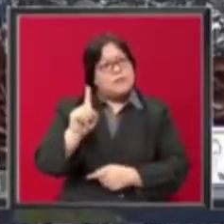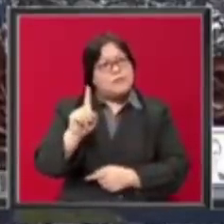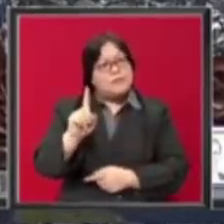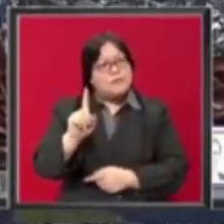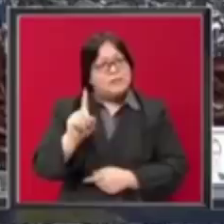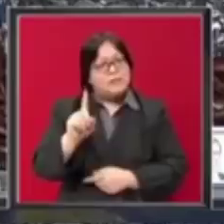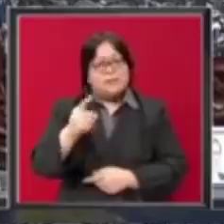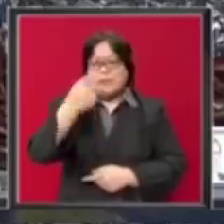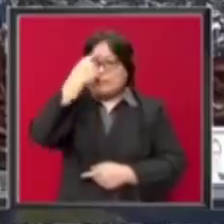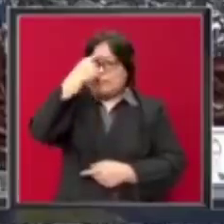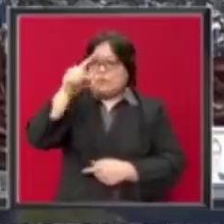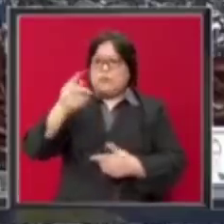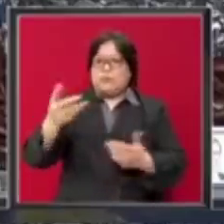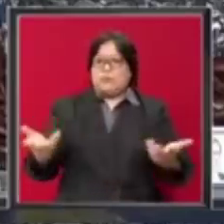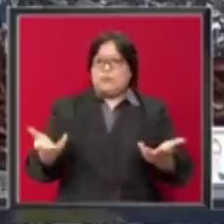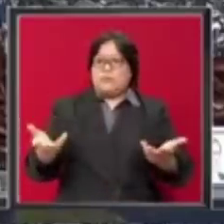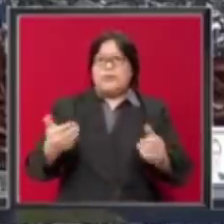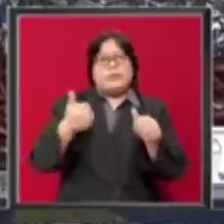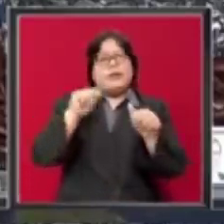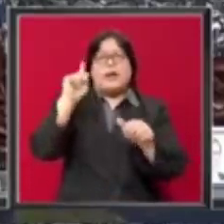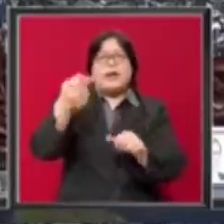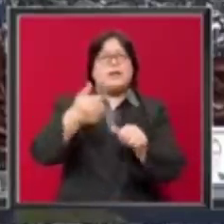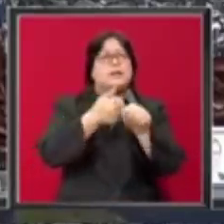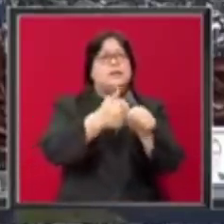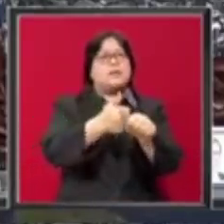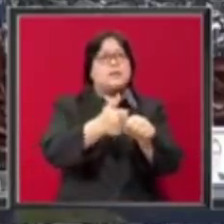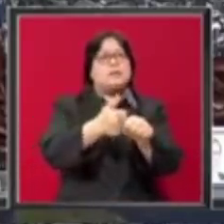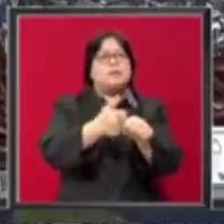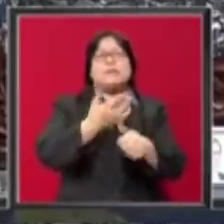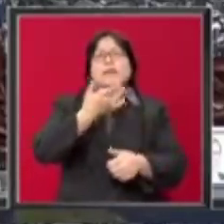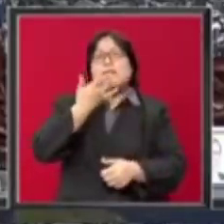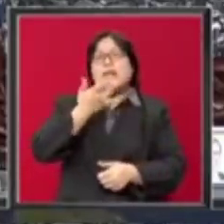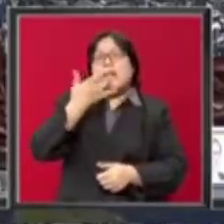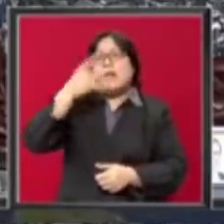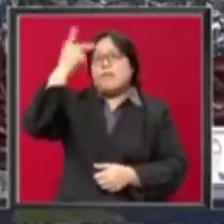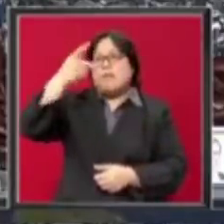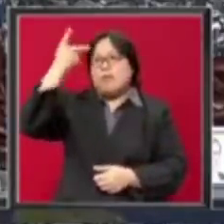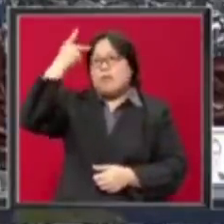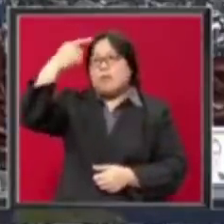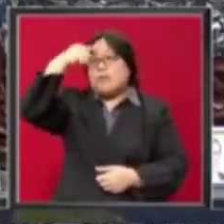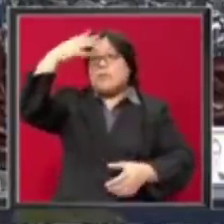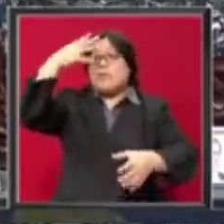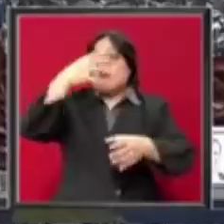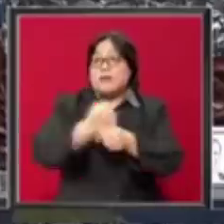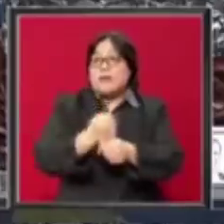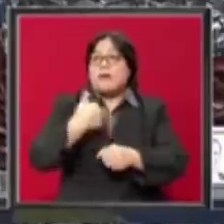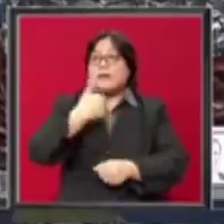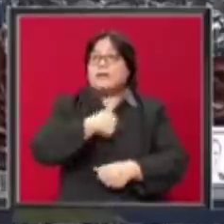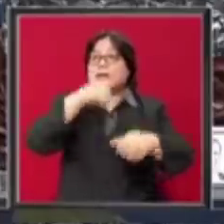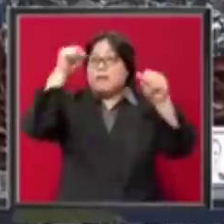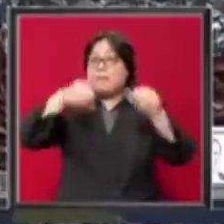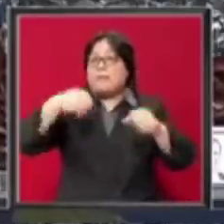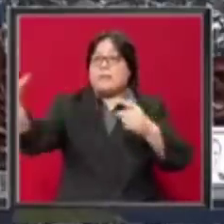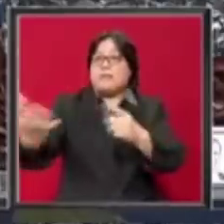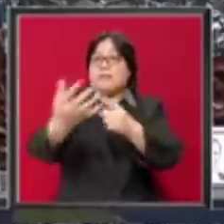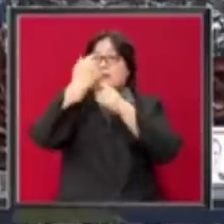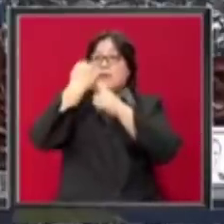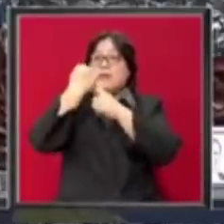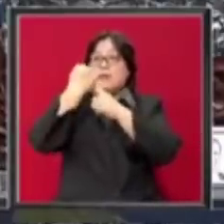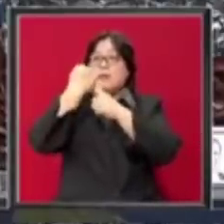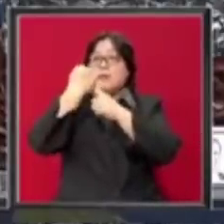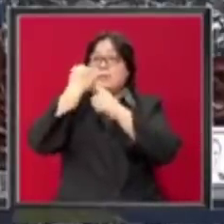untuk memenuhi selera politik untuk meyakinkan bahawa kita boleh capai pertumbuhan yang